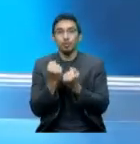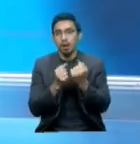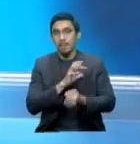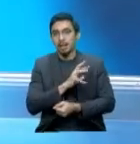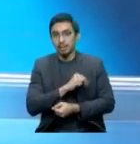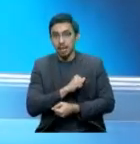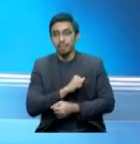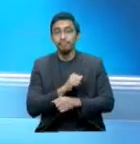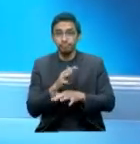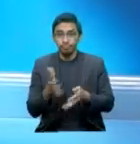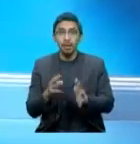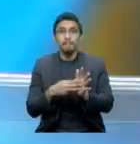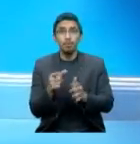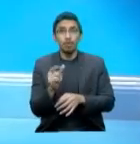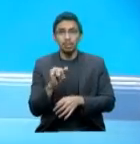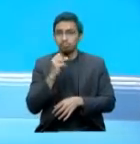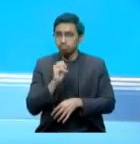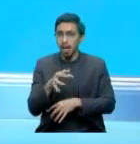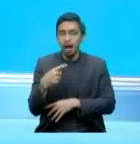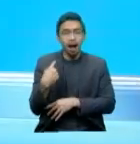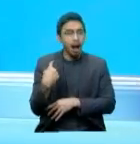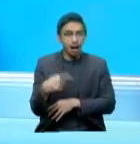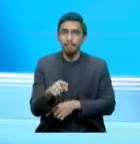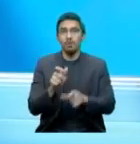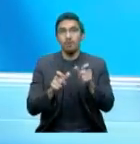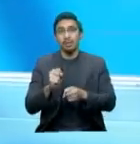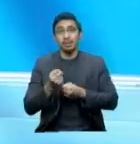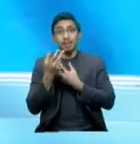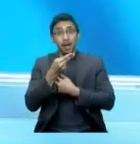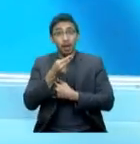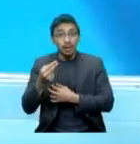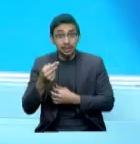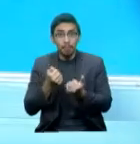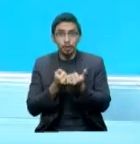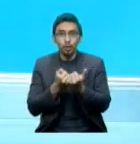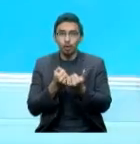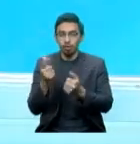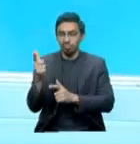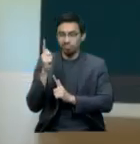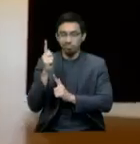sebaliknya MUI mengharamkan umat Islam di Indonesia mendukung agresi Israel terhadap